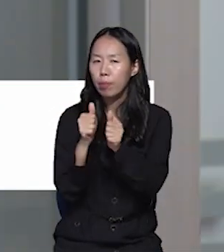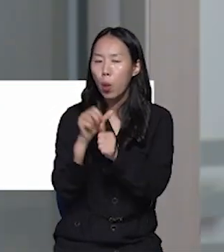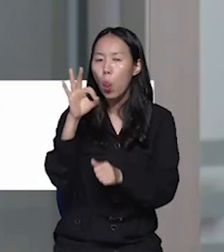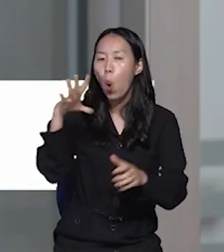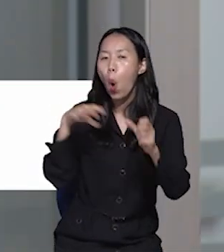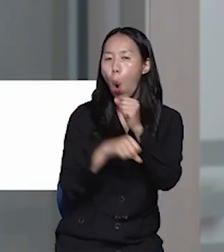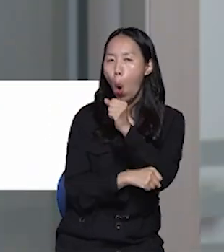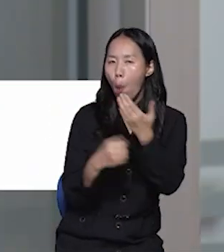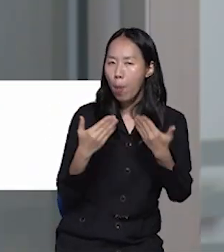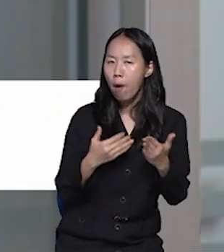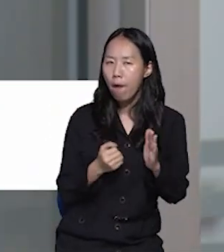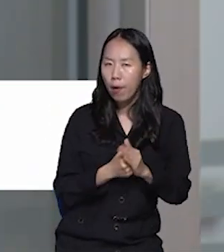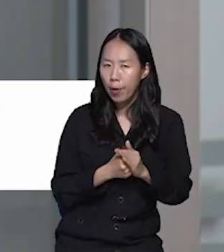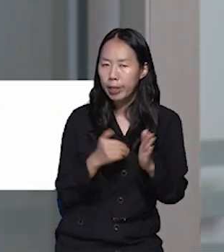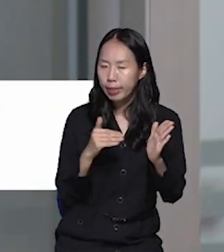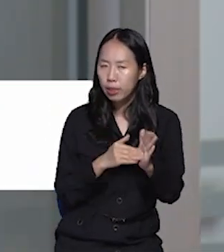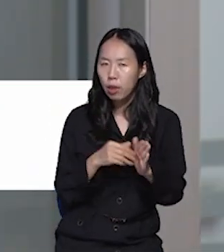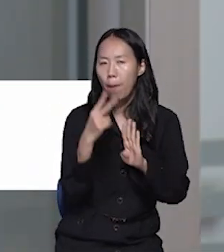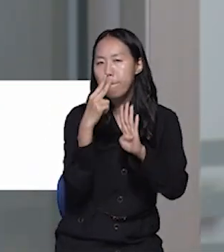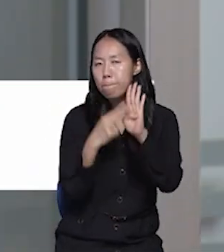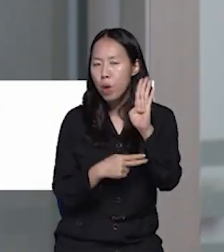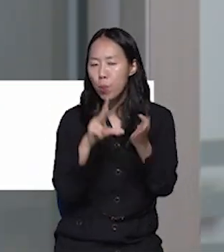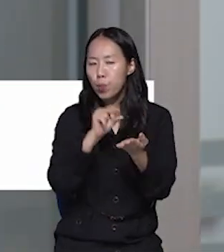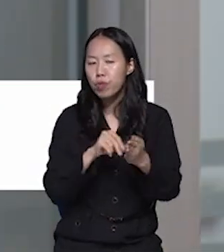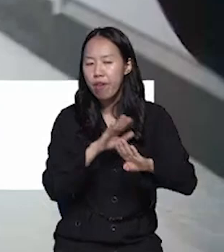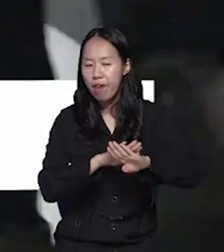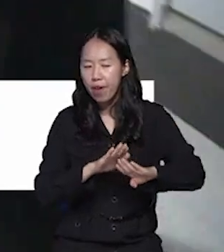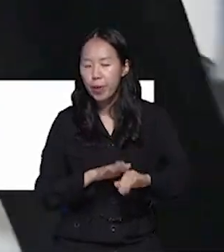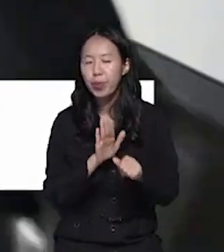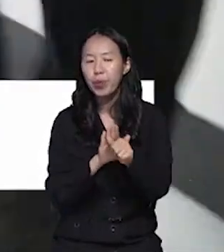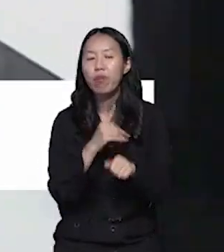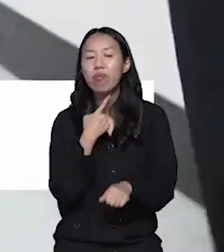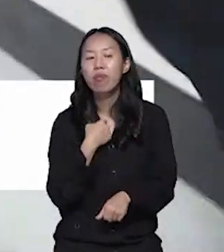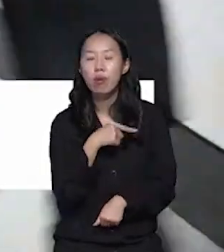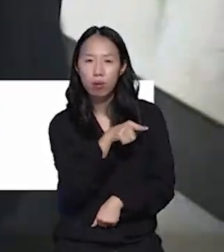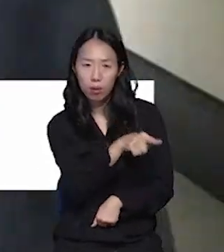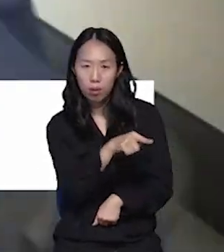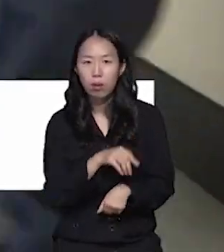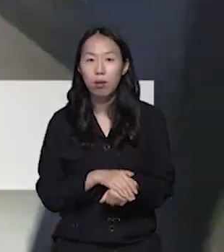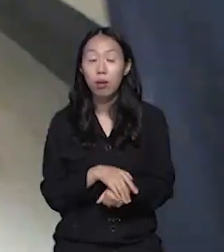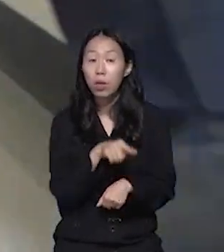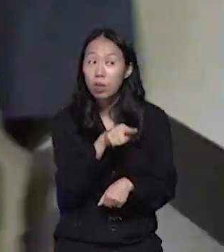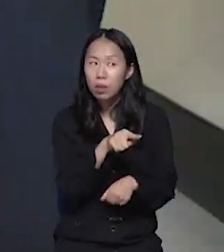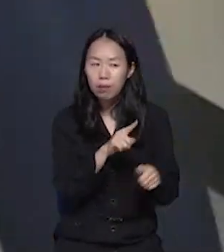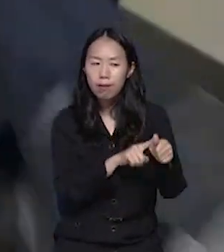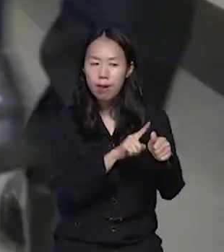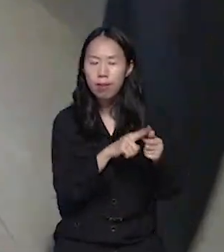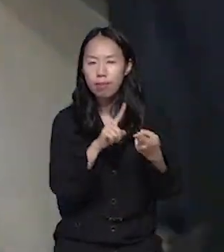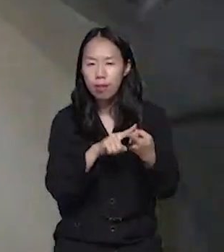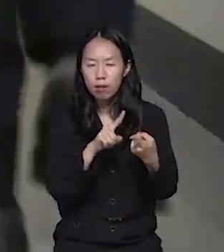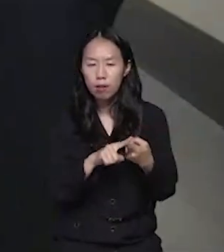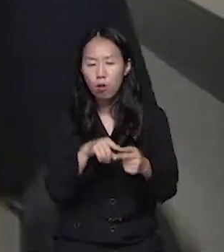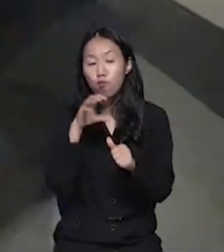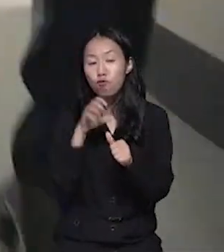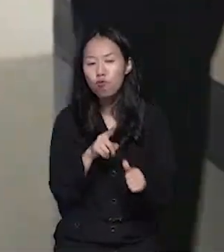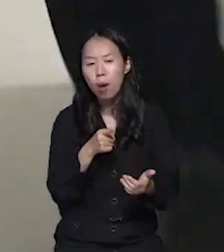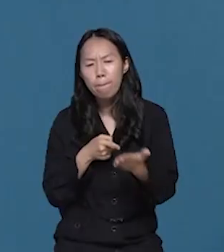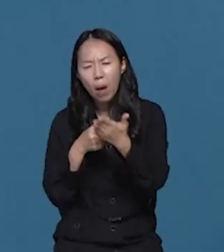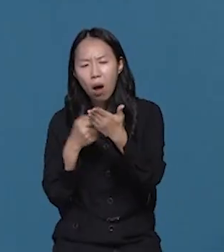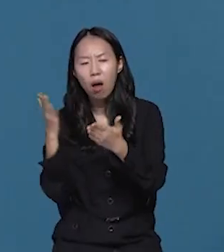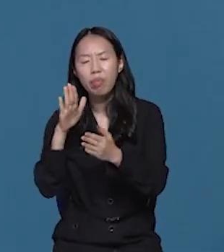받고 가상화폐 사기범 사건을 무마해 준 혐 있니다 검찰은 앞서 a 경정에 대한 사전 구속 영장을